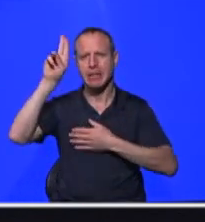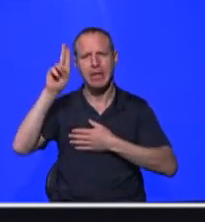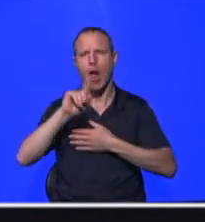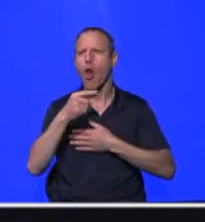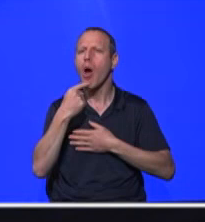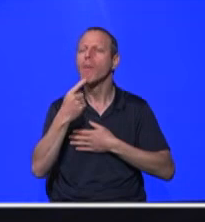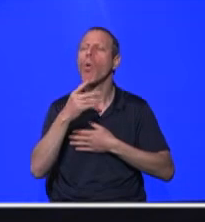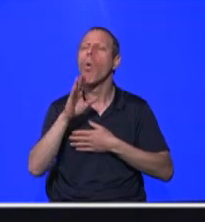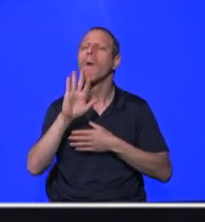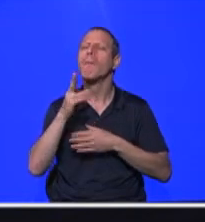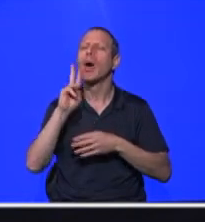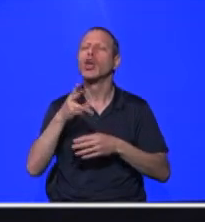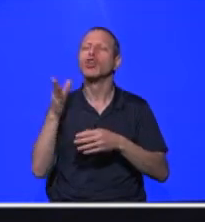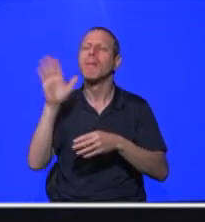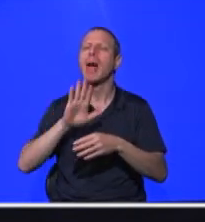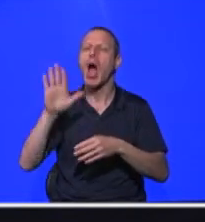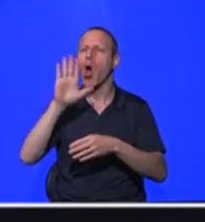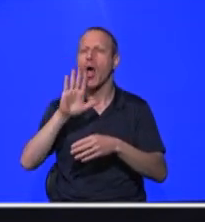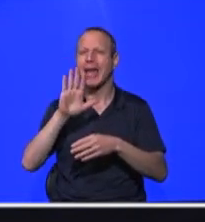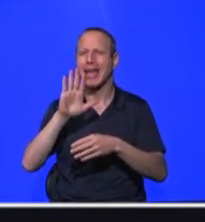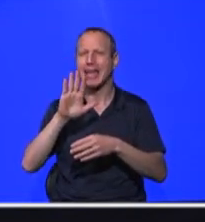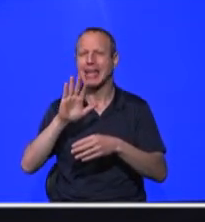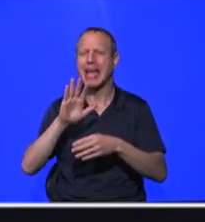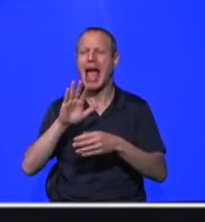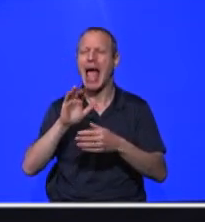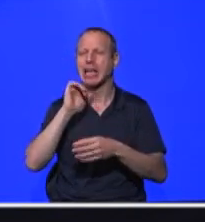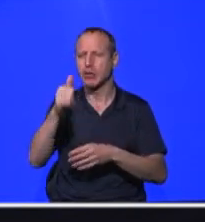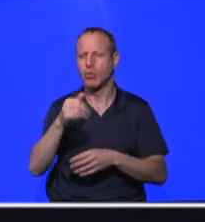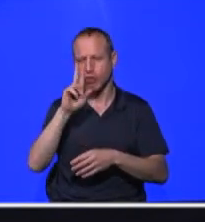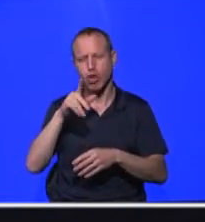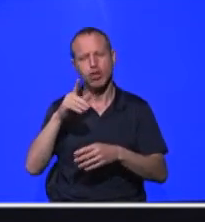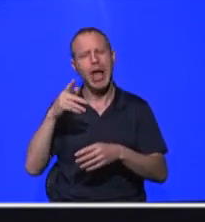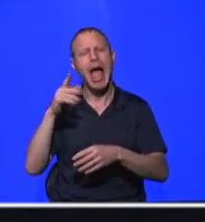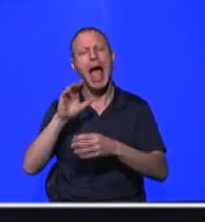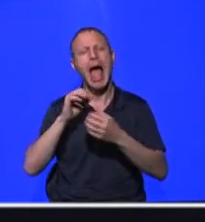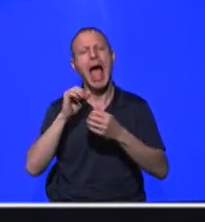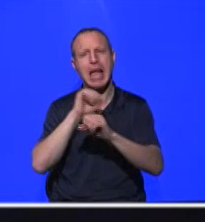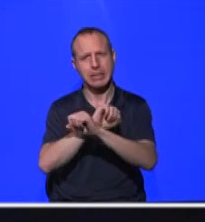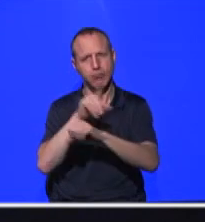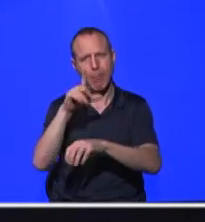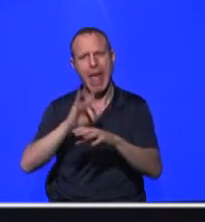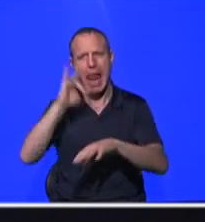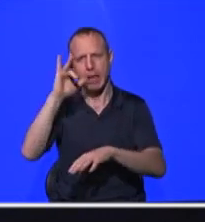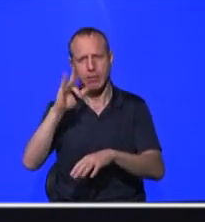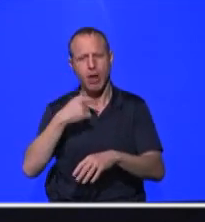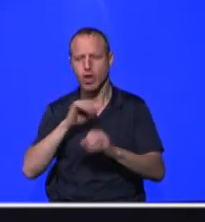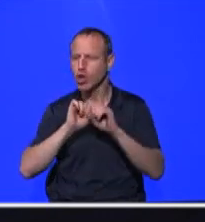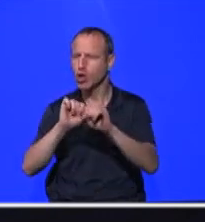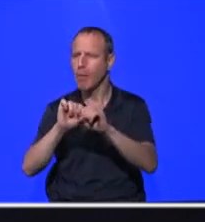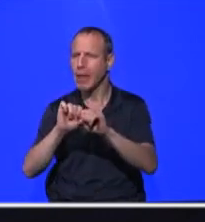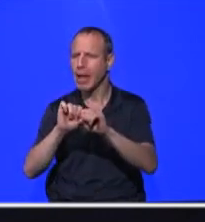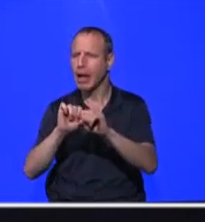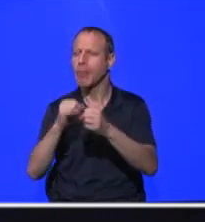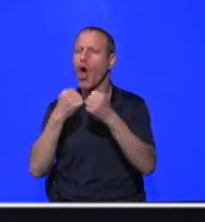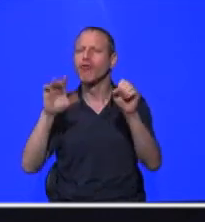של הסירוב. יש אסירים שהם גם אלרגיים. אני תומך בחופש בחירה בעניין הזה, ולא בכפייה, והשב"ס